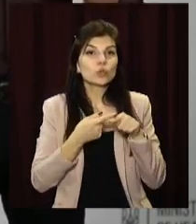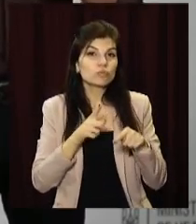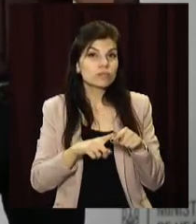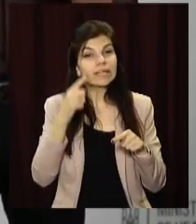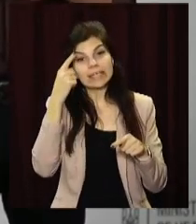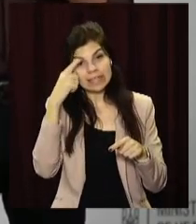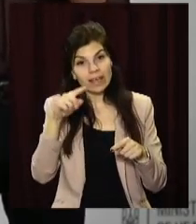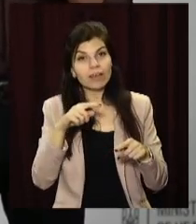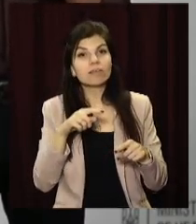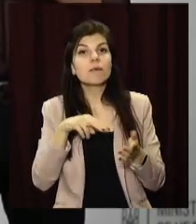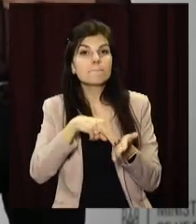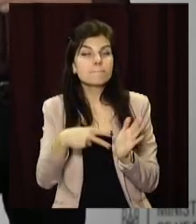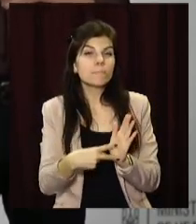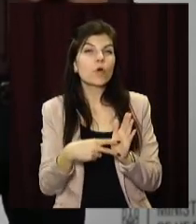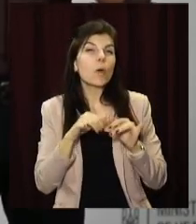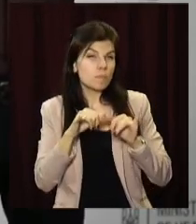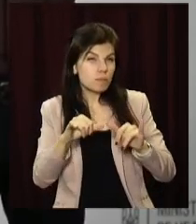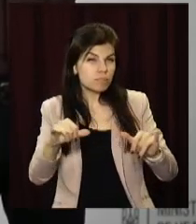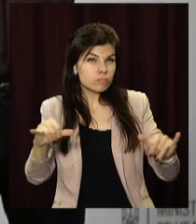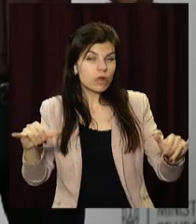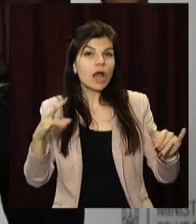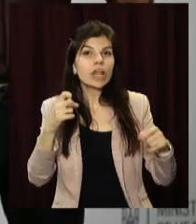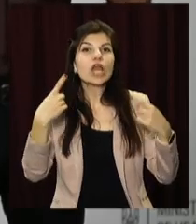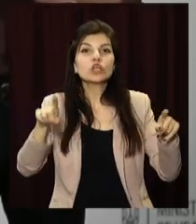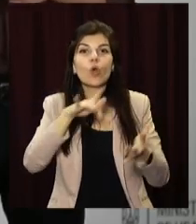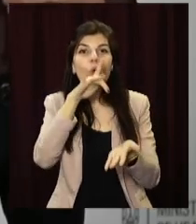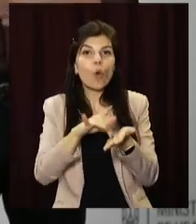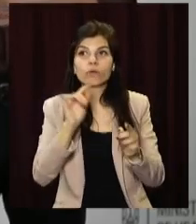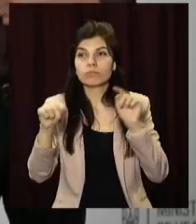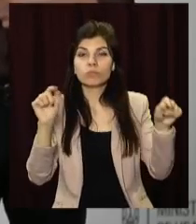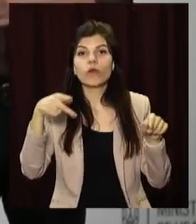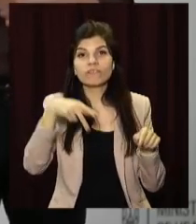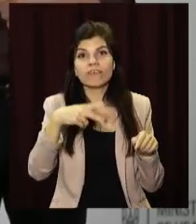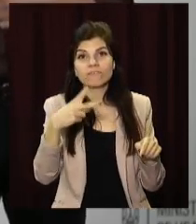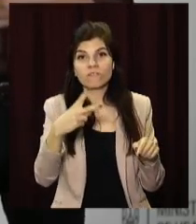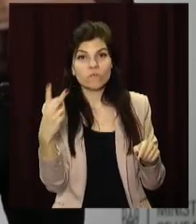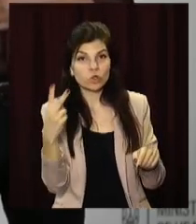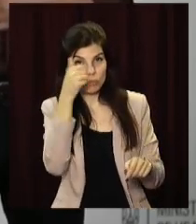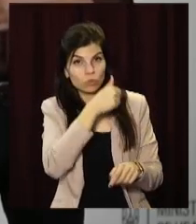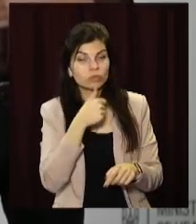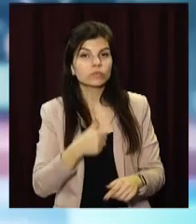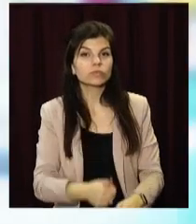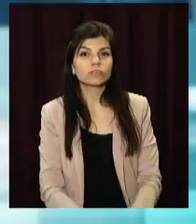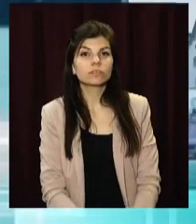концепцію буде подальшому поширено і на інші регіони України у 2022 році.